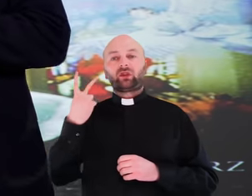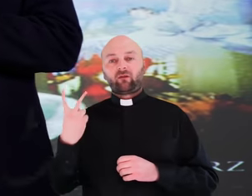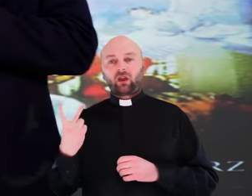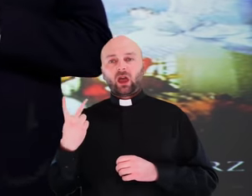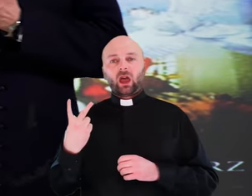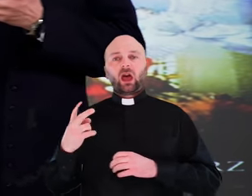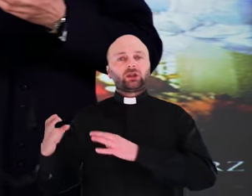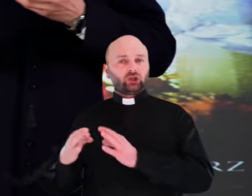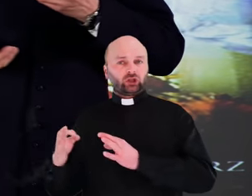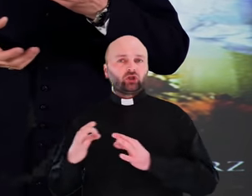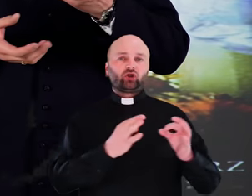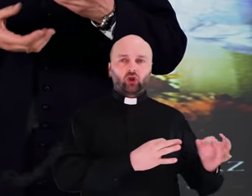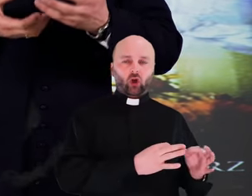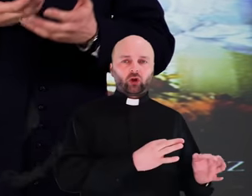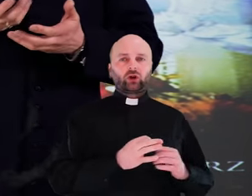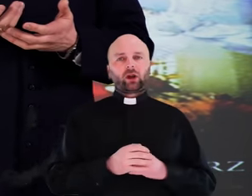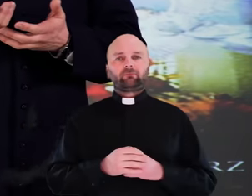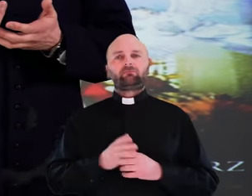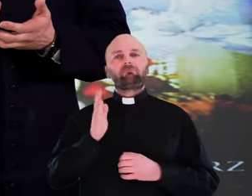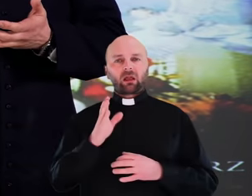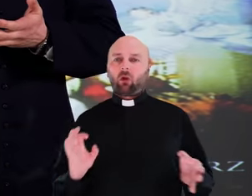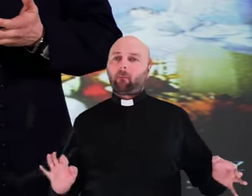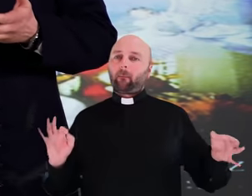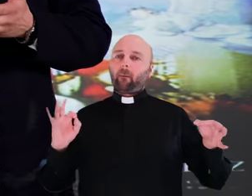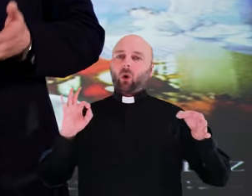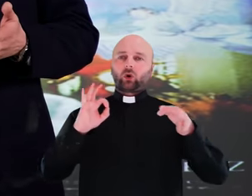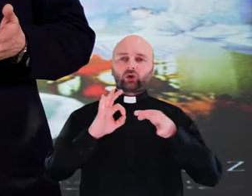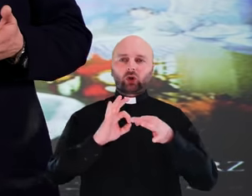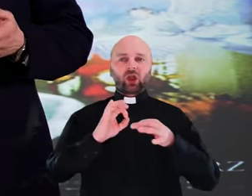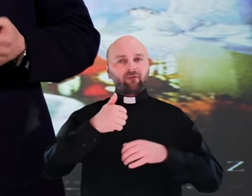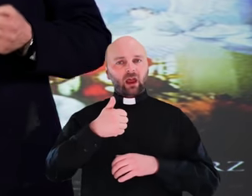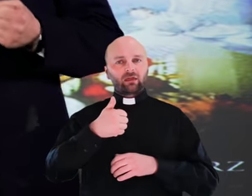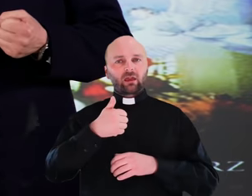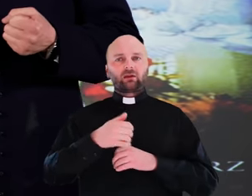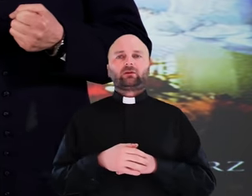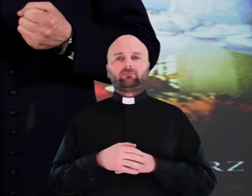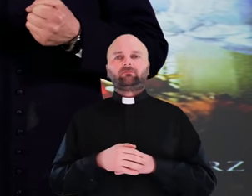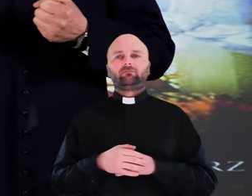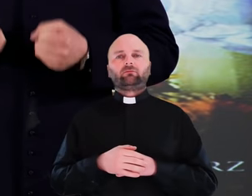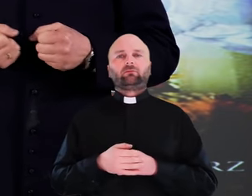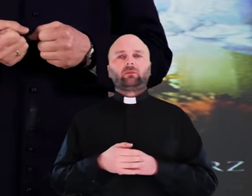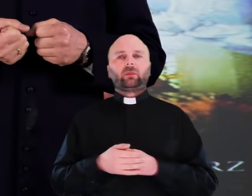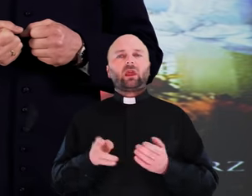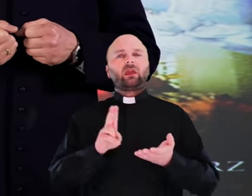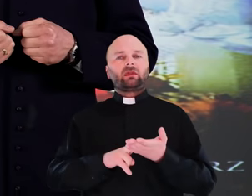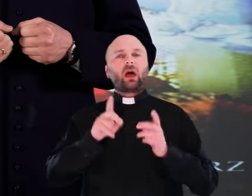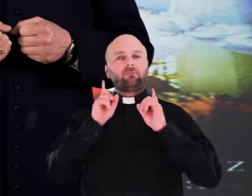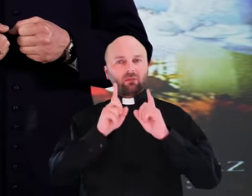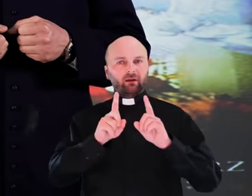filmowe historie cudownie się nam połączą w tej jednej, która dzieje się